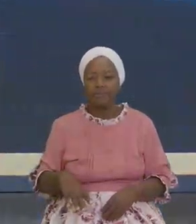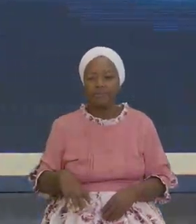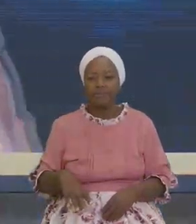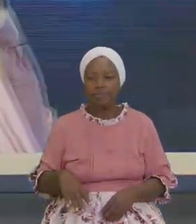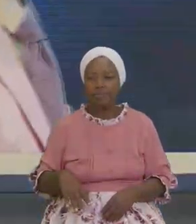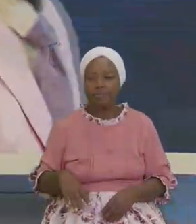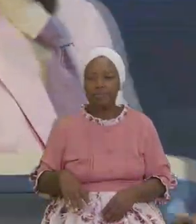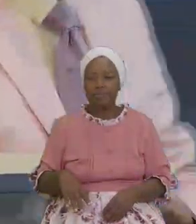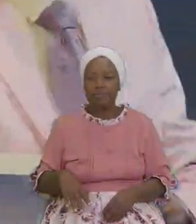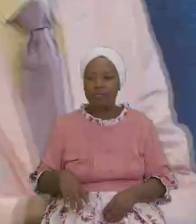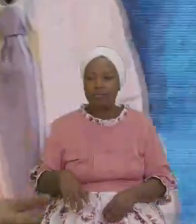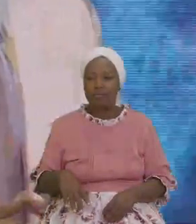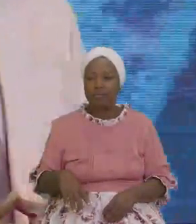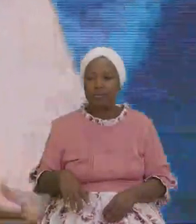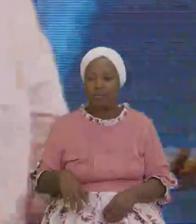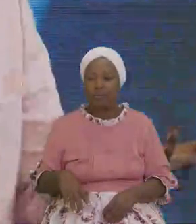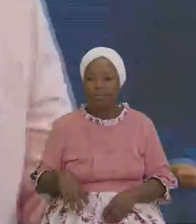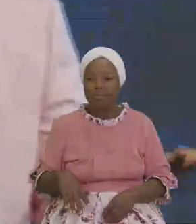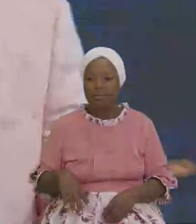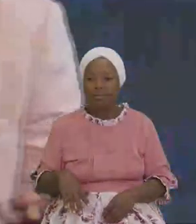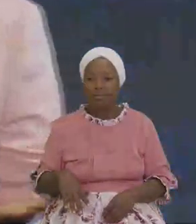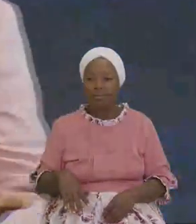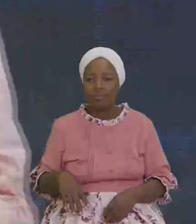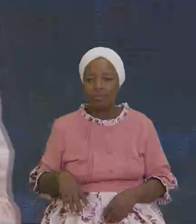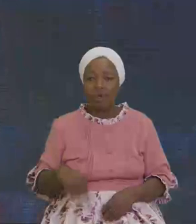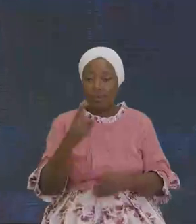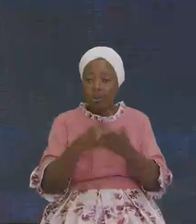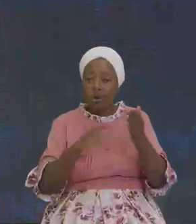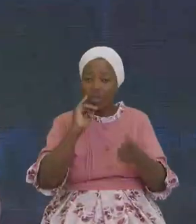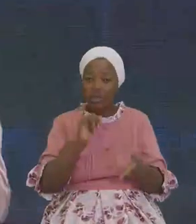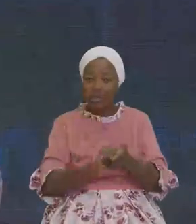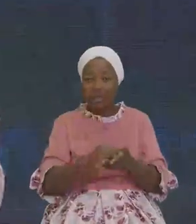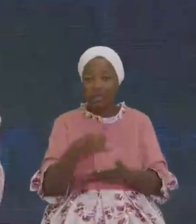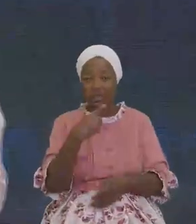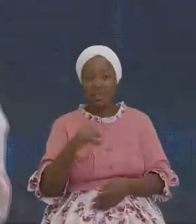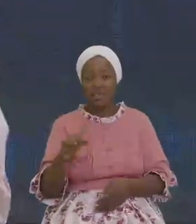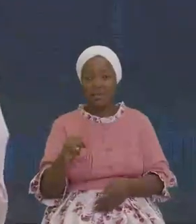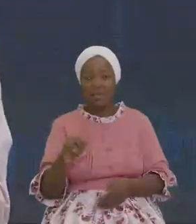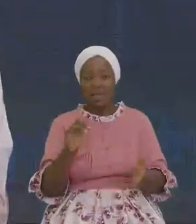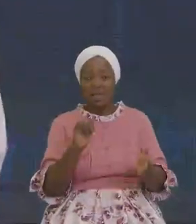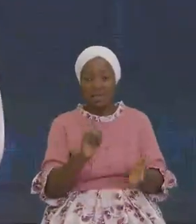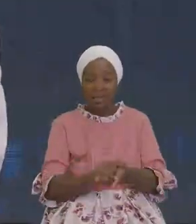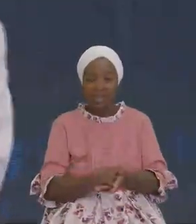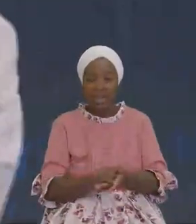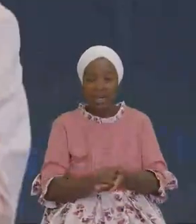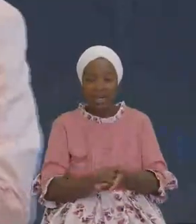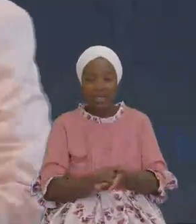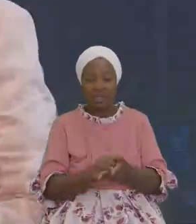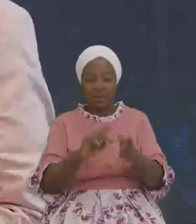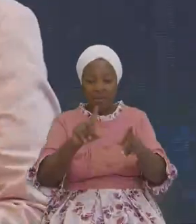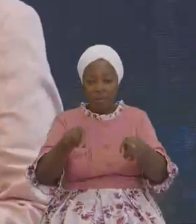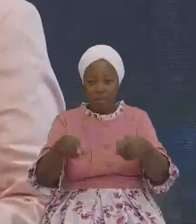acceptes Christ. Quelle est cette parole